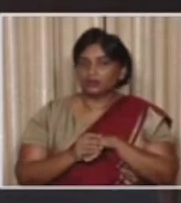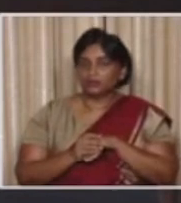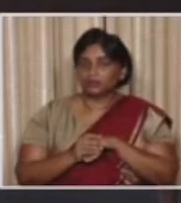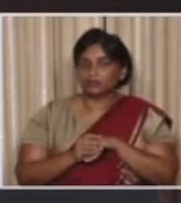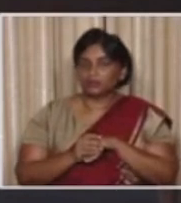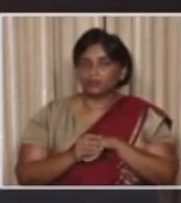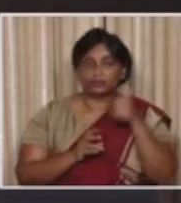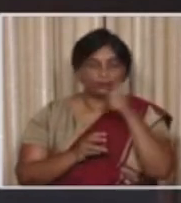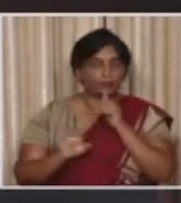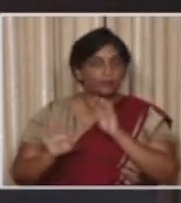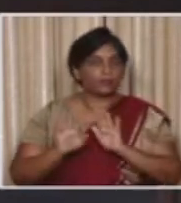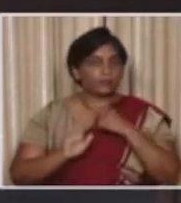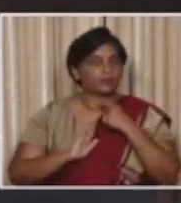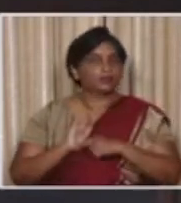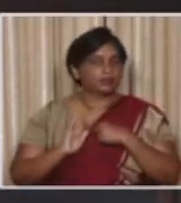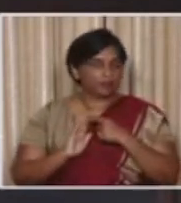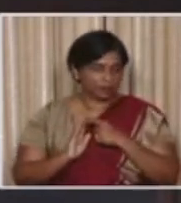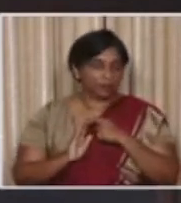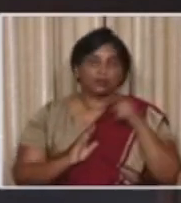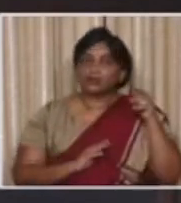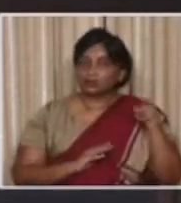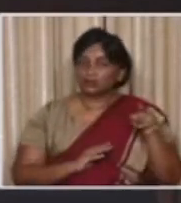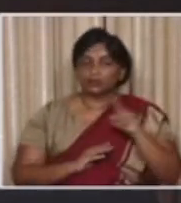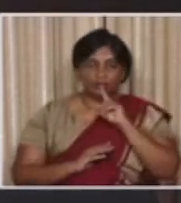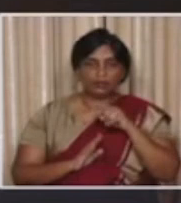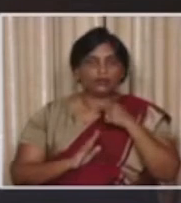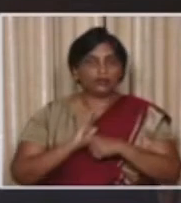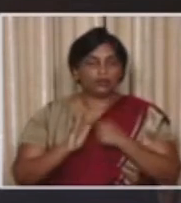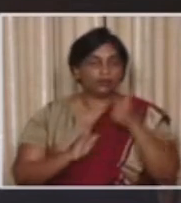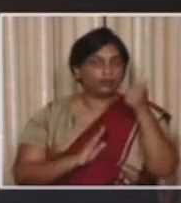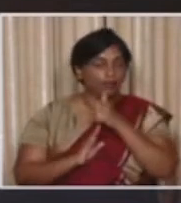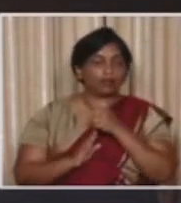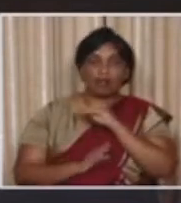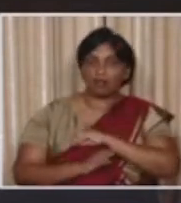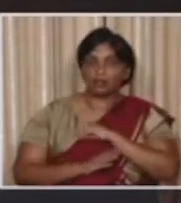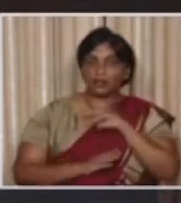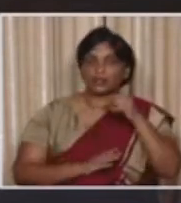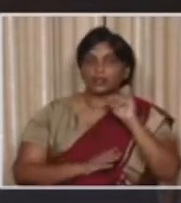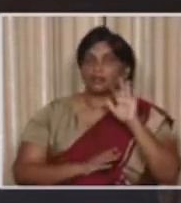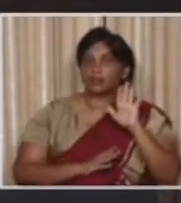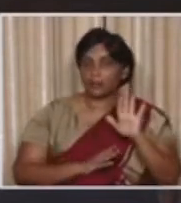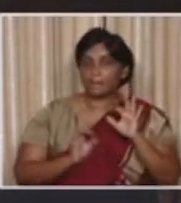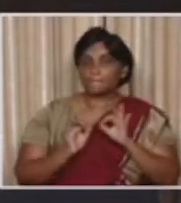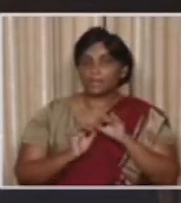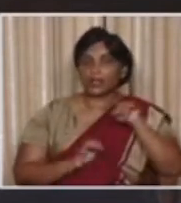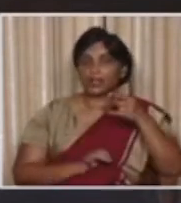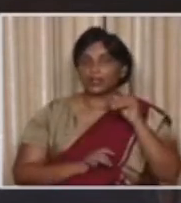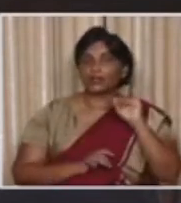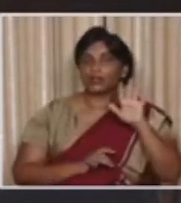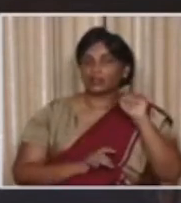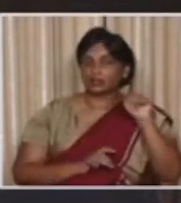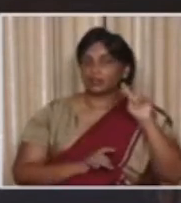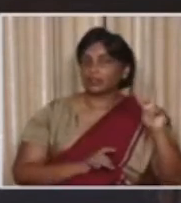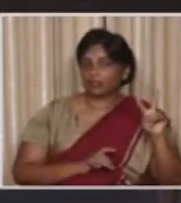for alcohol control in Sri Lanka කියන එක. ඒකෙදි තියෙනවා ලංකාවේ සුරාබදු ආදායම 165 බිලියන